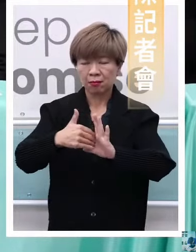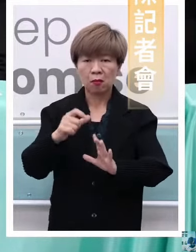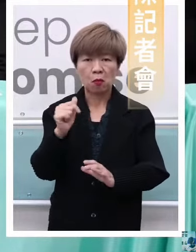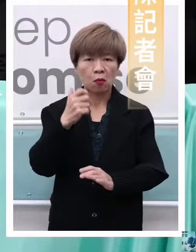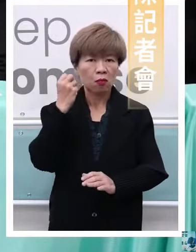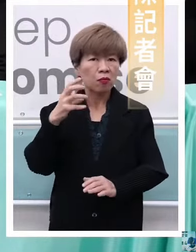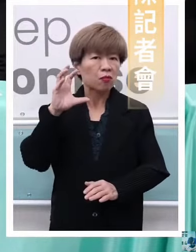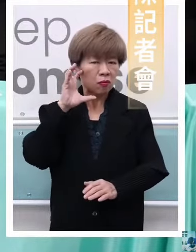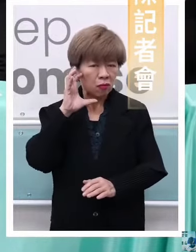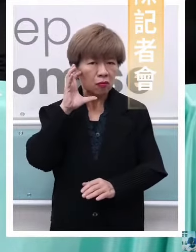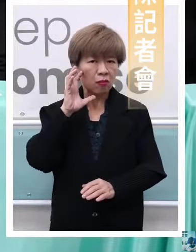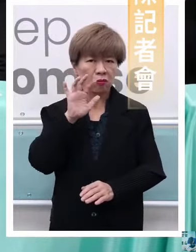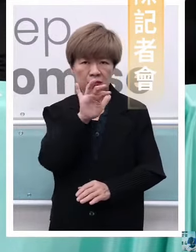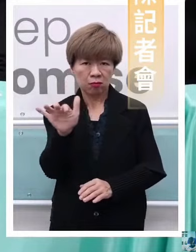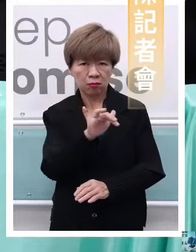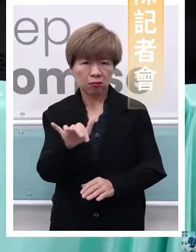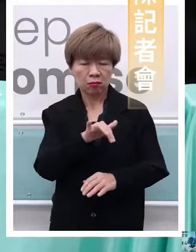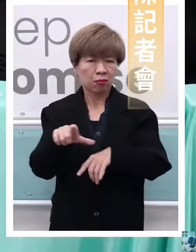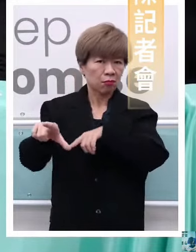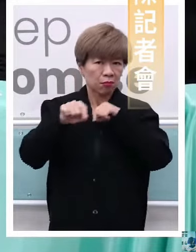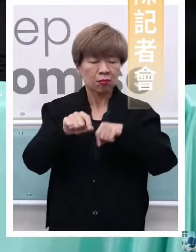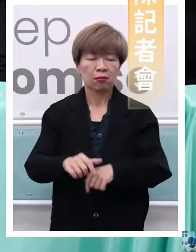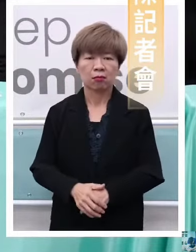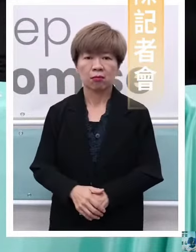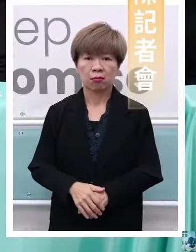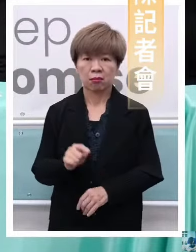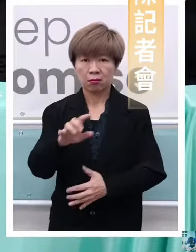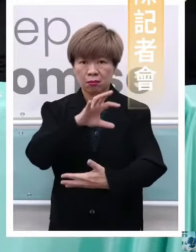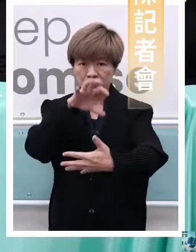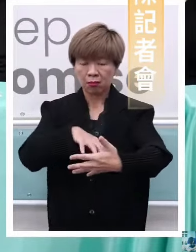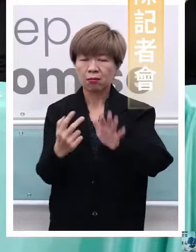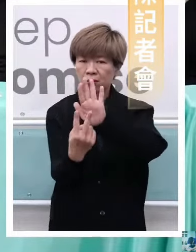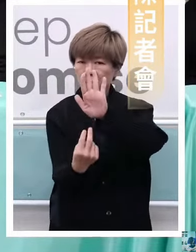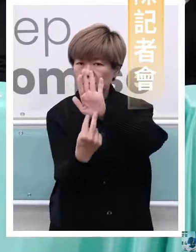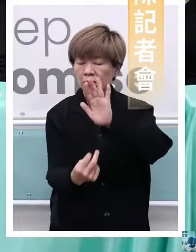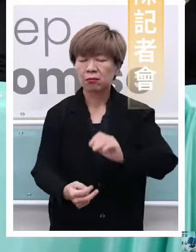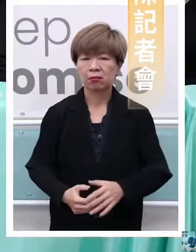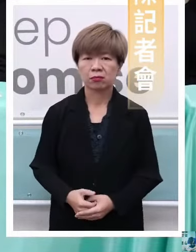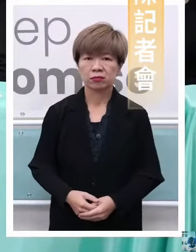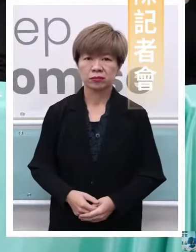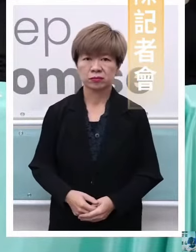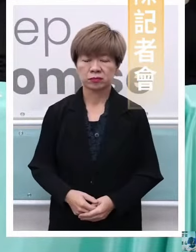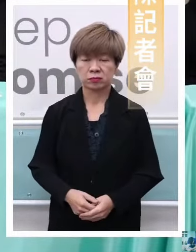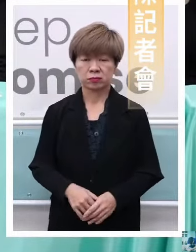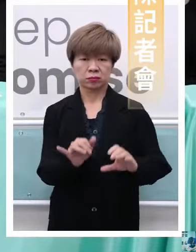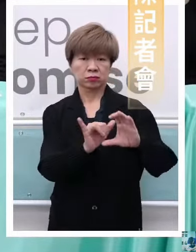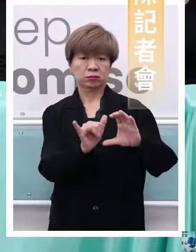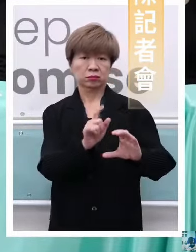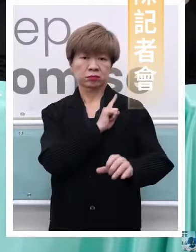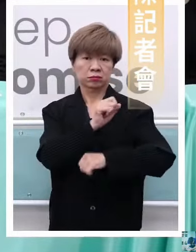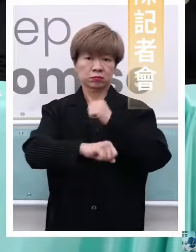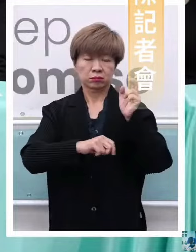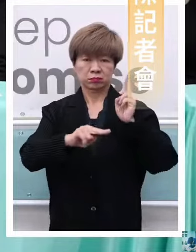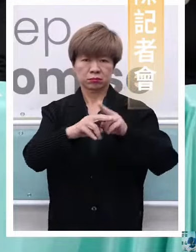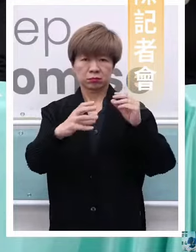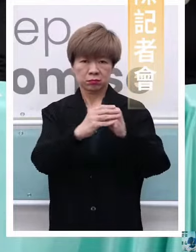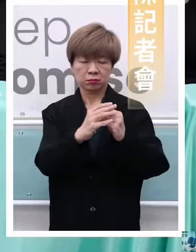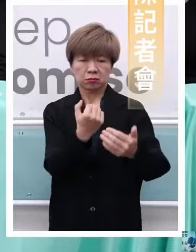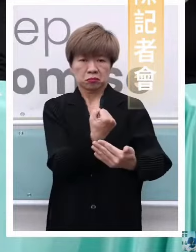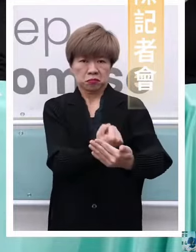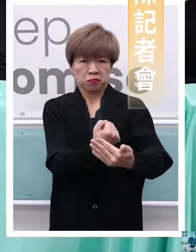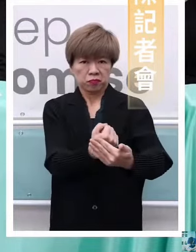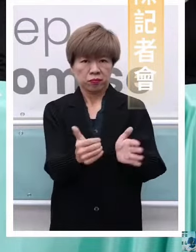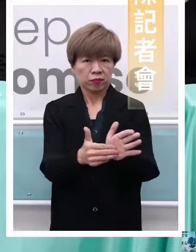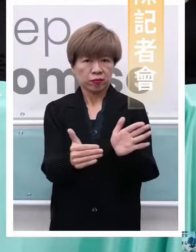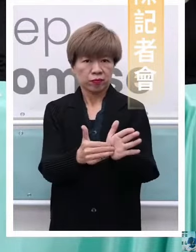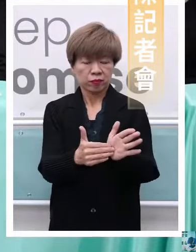新闻所发出的声明稿，这个声明稿当中就是强调说这个是YouTube 自动封包存档的，也就